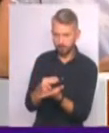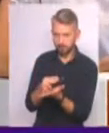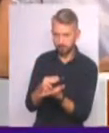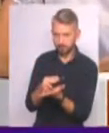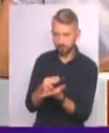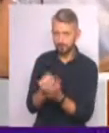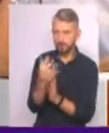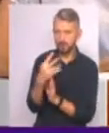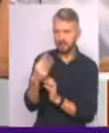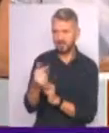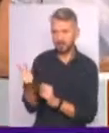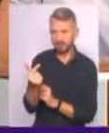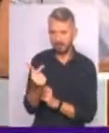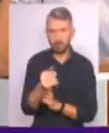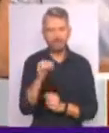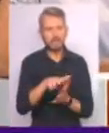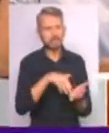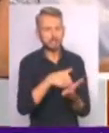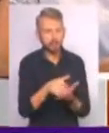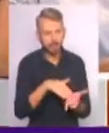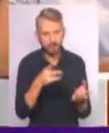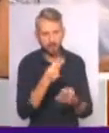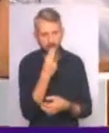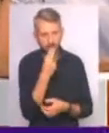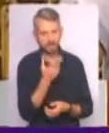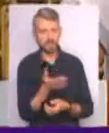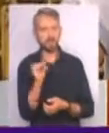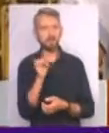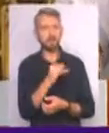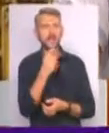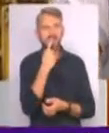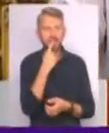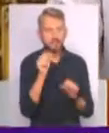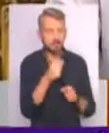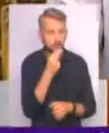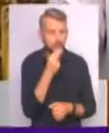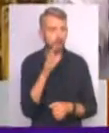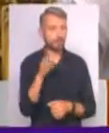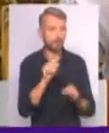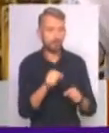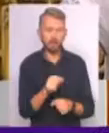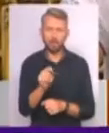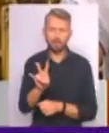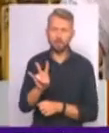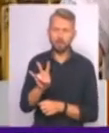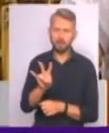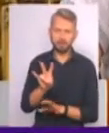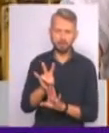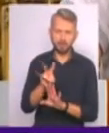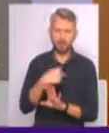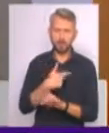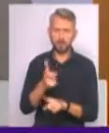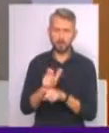приблизно це 15-20 да, грамів. Да. І сливочне масло треба їсти, і яйця можна їсти. Все стоп, стоп, стоп, стоп, стоп. Я дуже